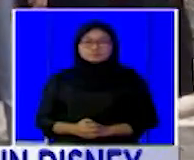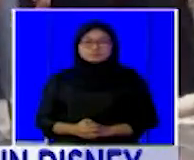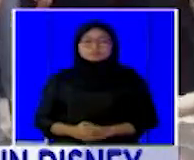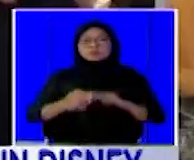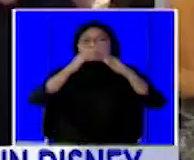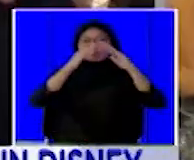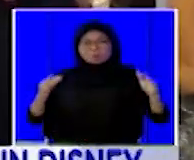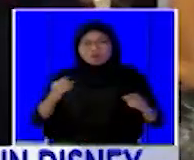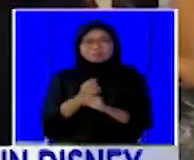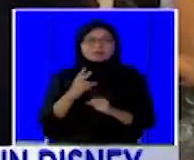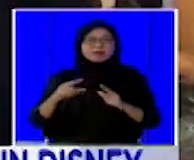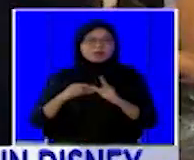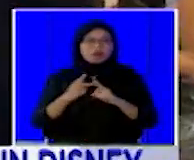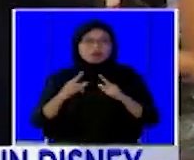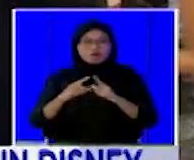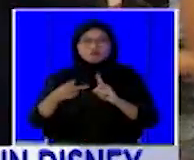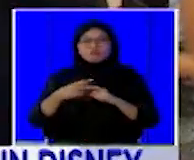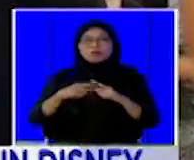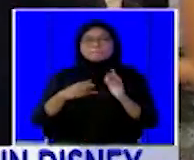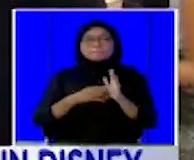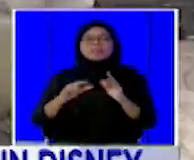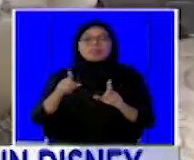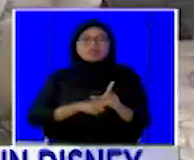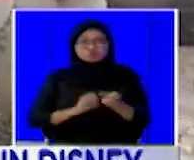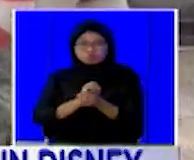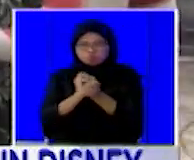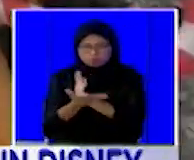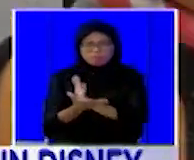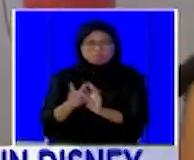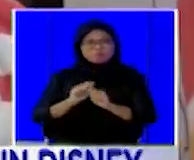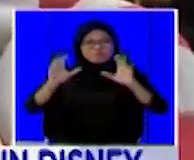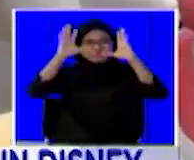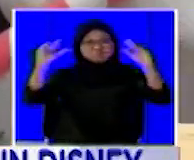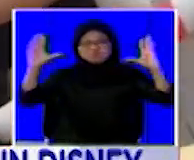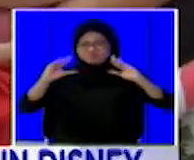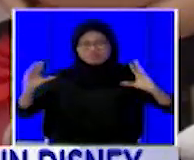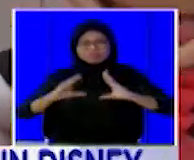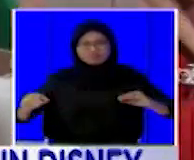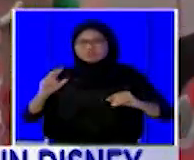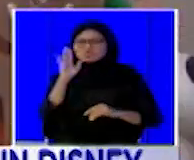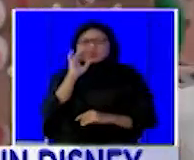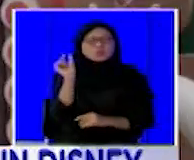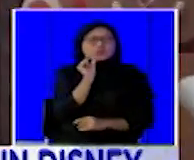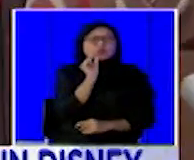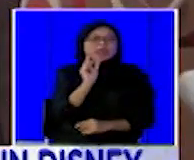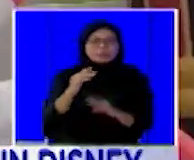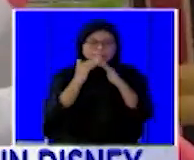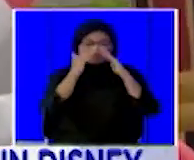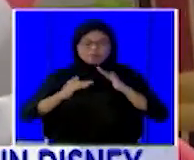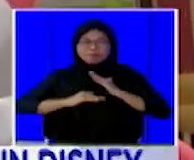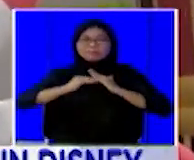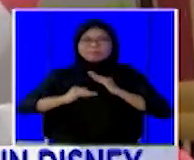Warga perumahan Graha Family Surabaya merayakan Natal dengan cara unik. Mereka mendekorasi halaman rumahnya sedemikian